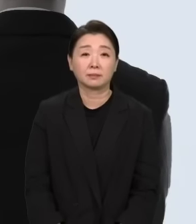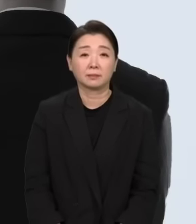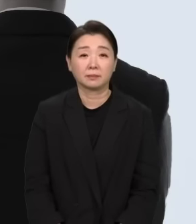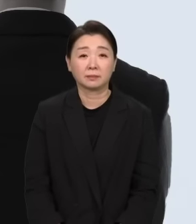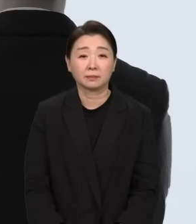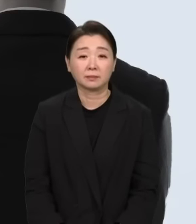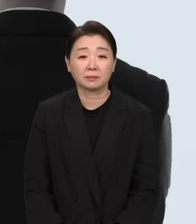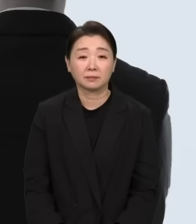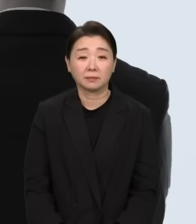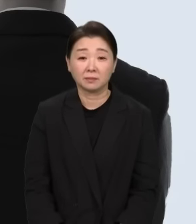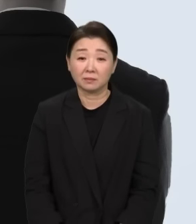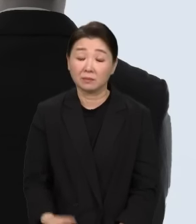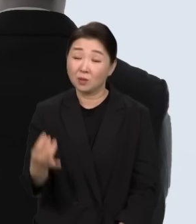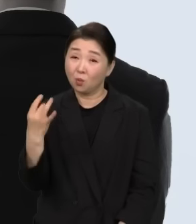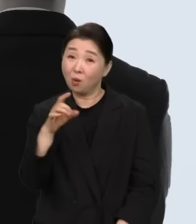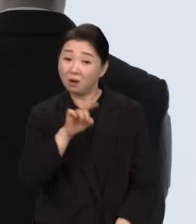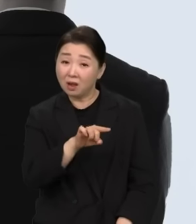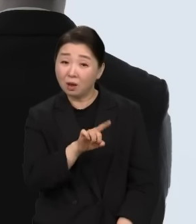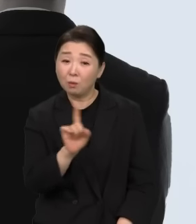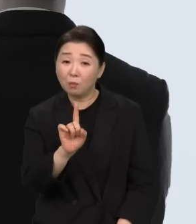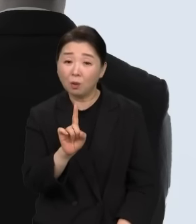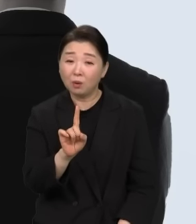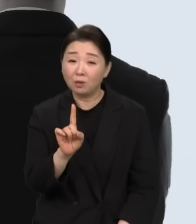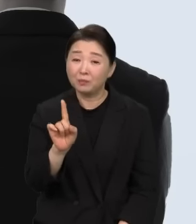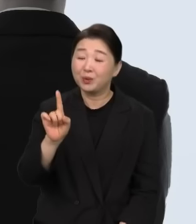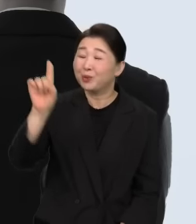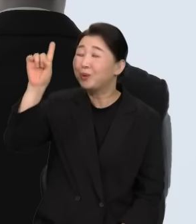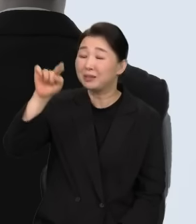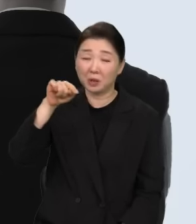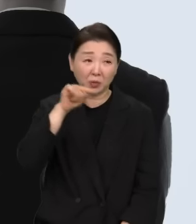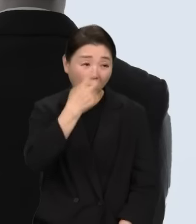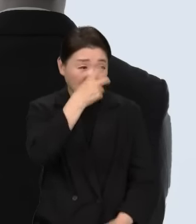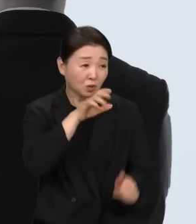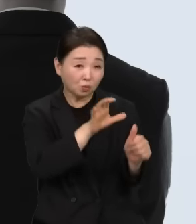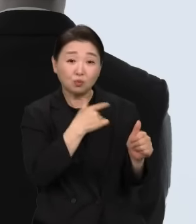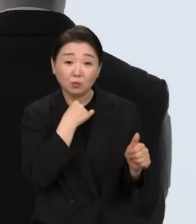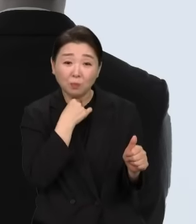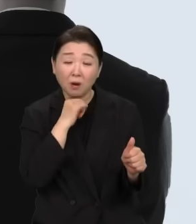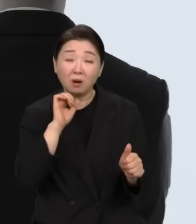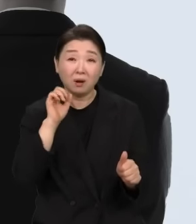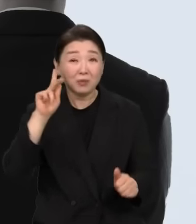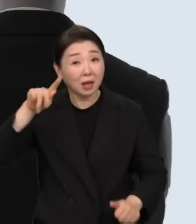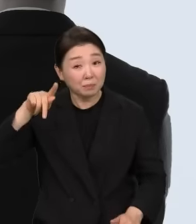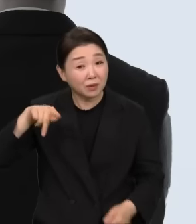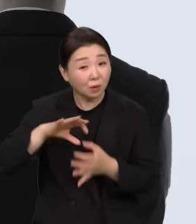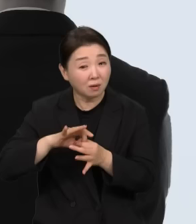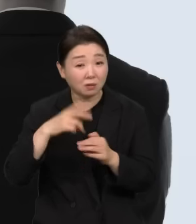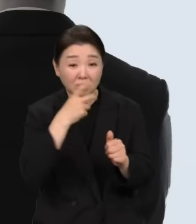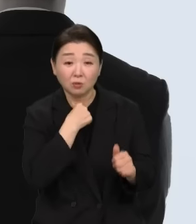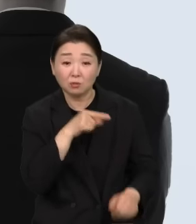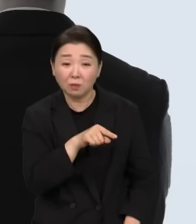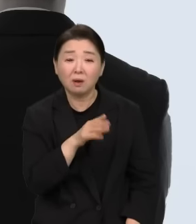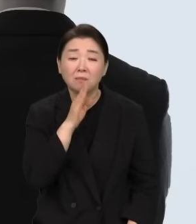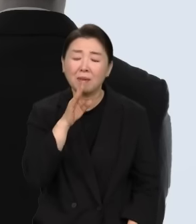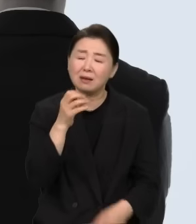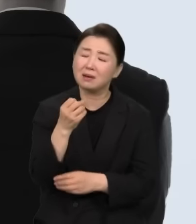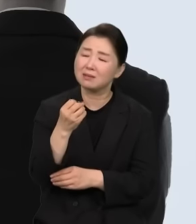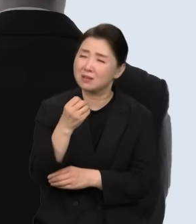원래 이게 지금 떠오르는게 위에서 금 지켜주려고 했다는 건가요 VIP 그래서 그렇지 그런데이